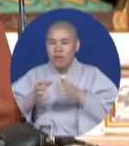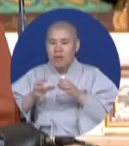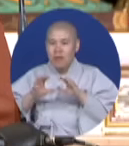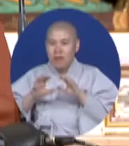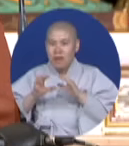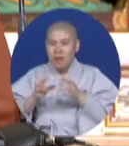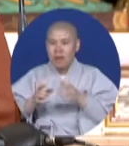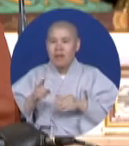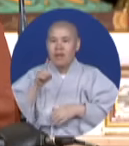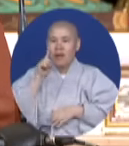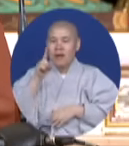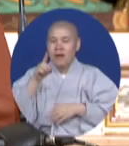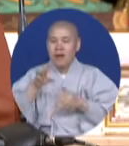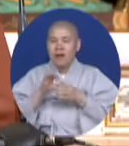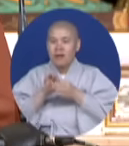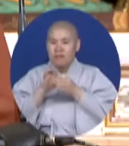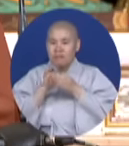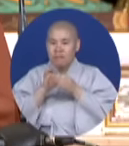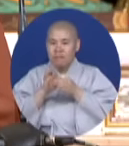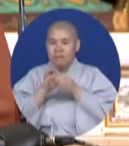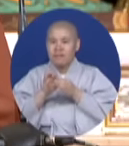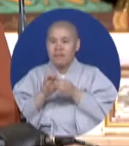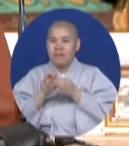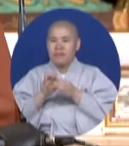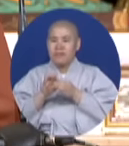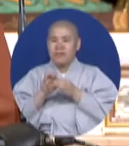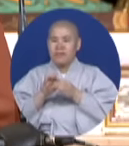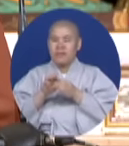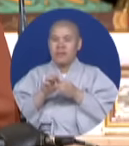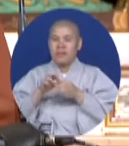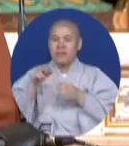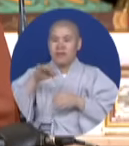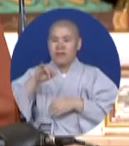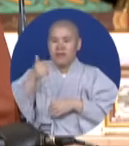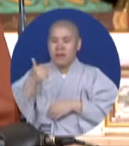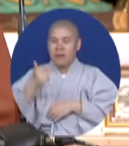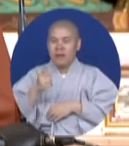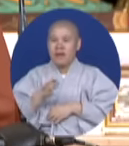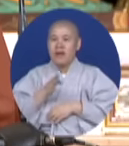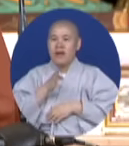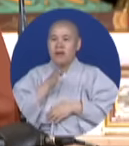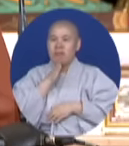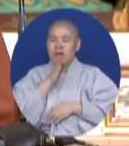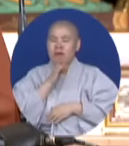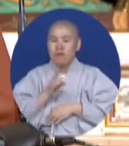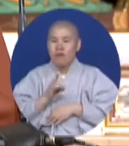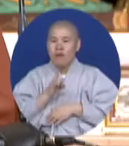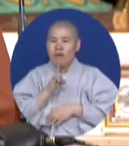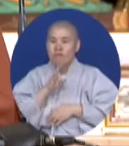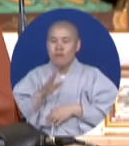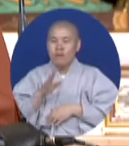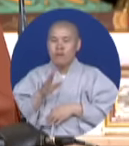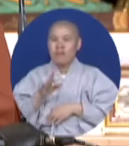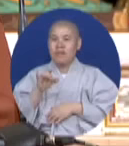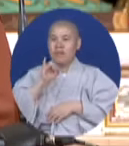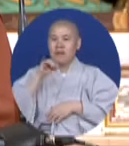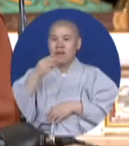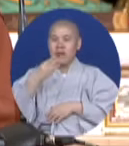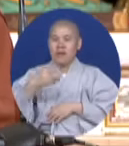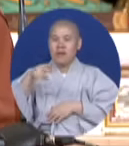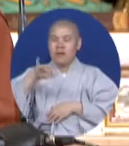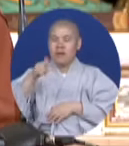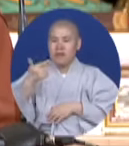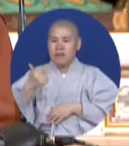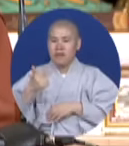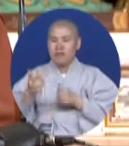법계 일진 하나의 진 참된 것뿐이다. 말이죠. 그런데